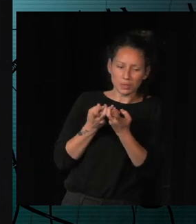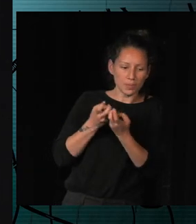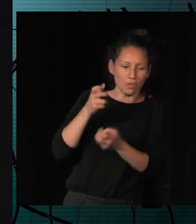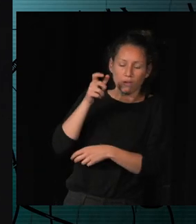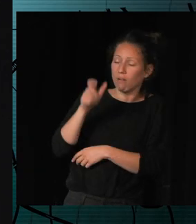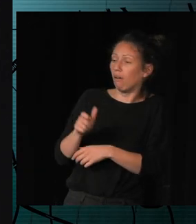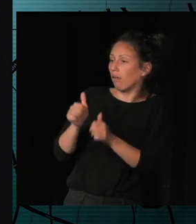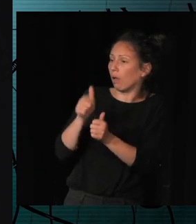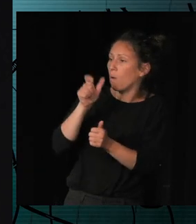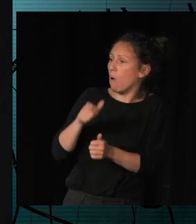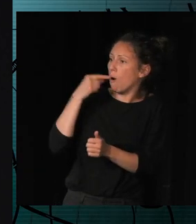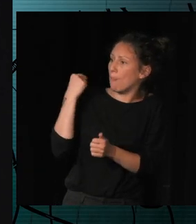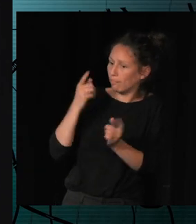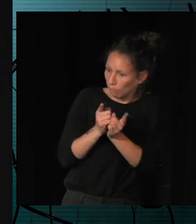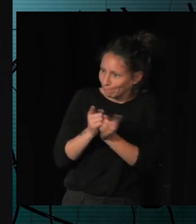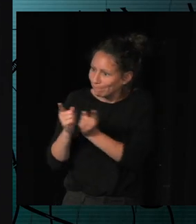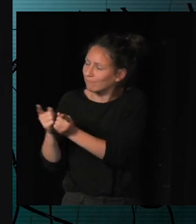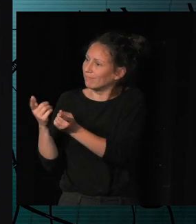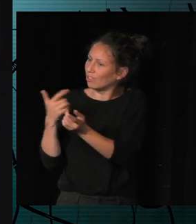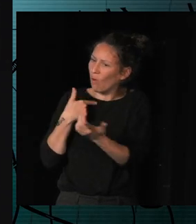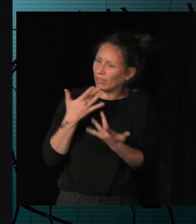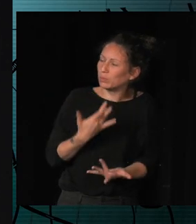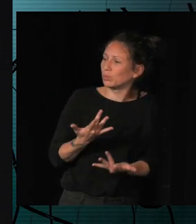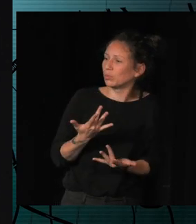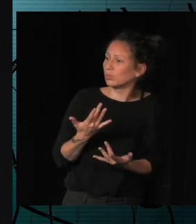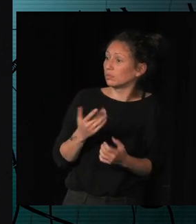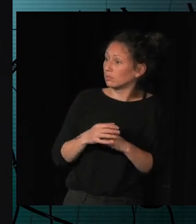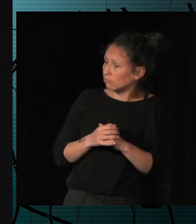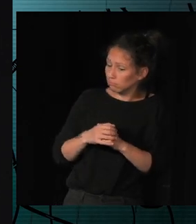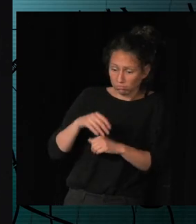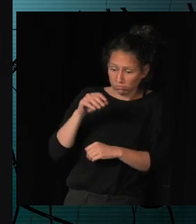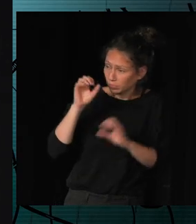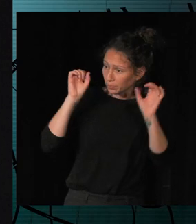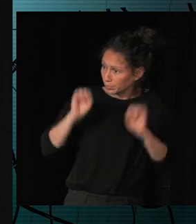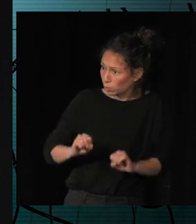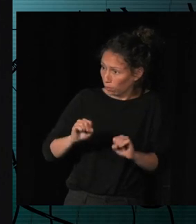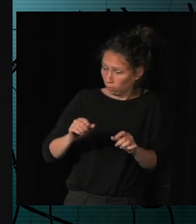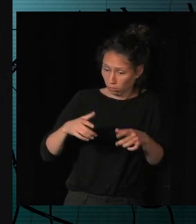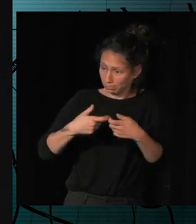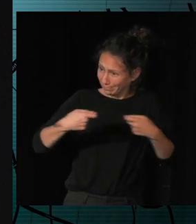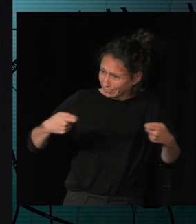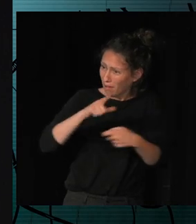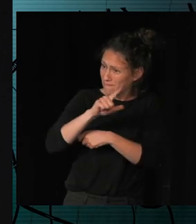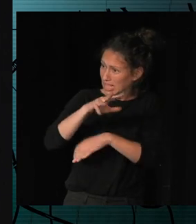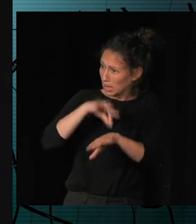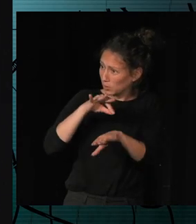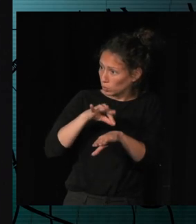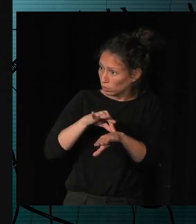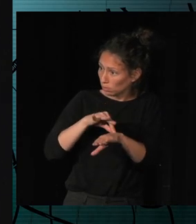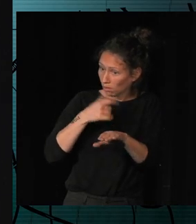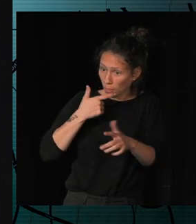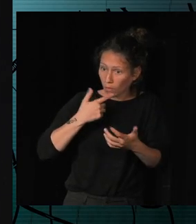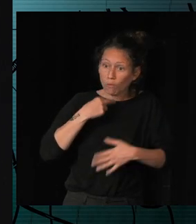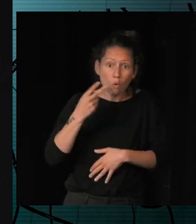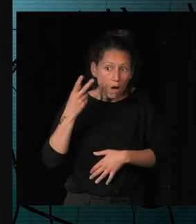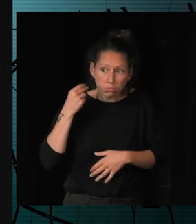va le faire pourend pour mais par exemple un truc très radical o exist pendant 25 minutes pas une ligne de dialogue un personnage